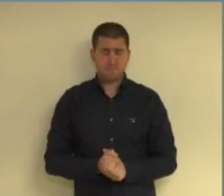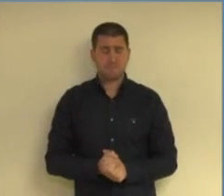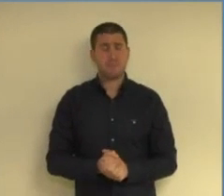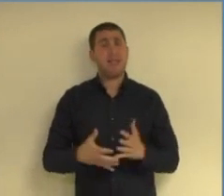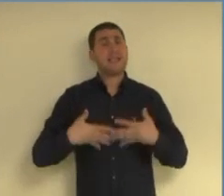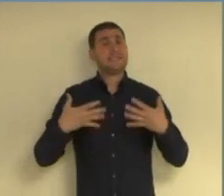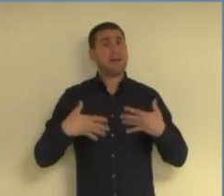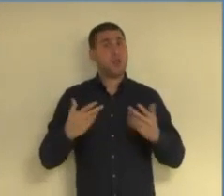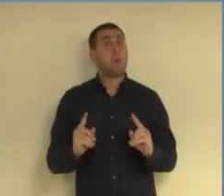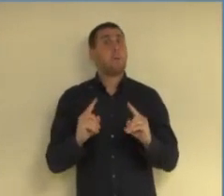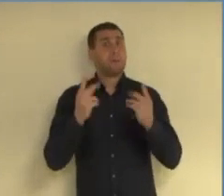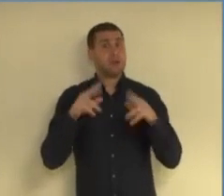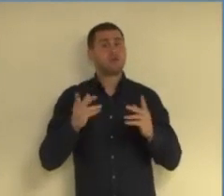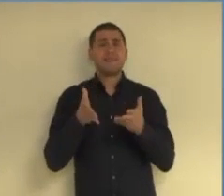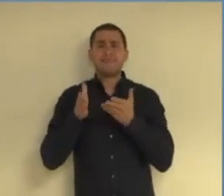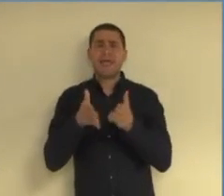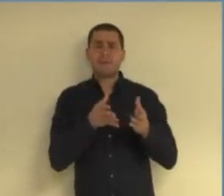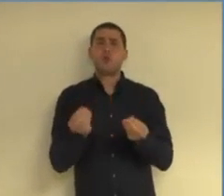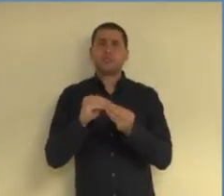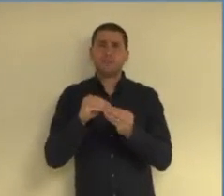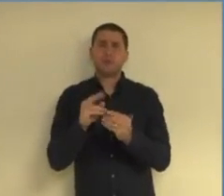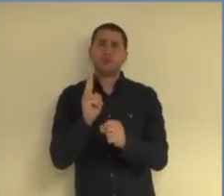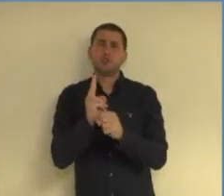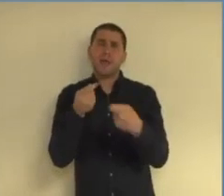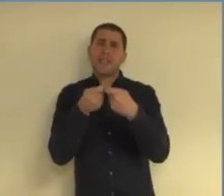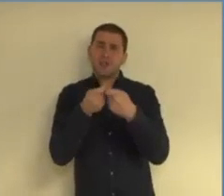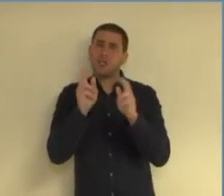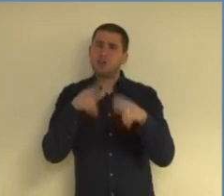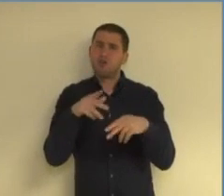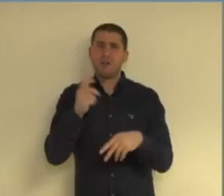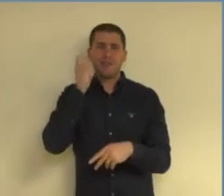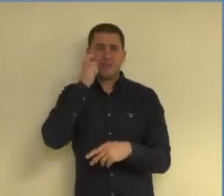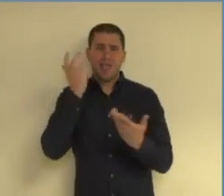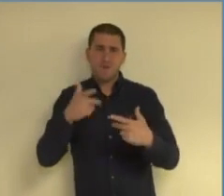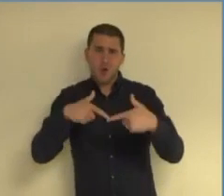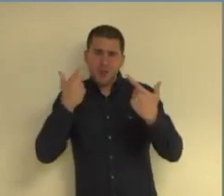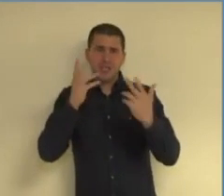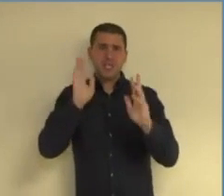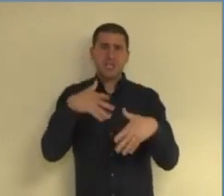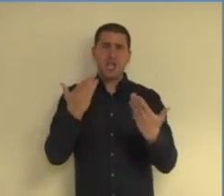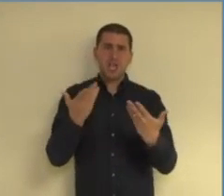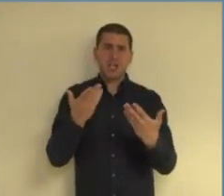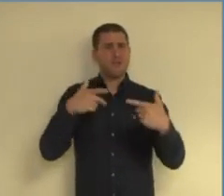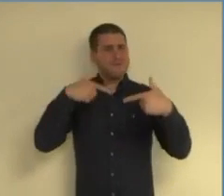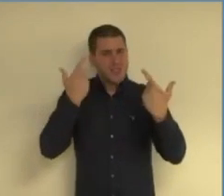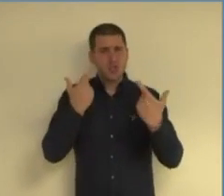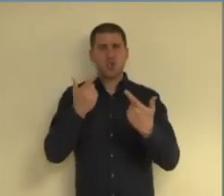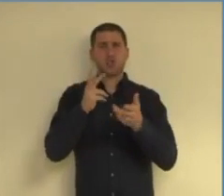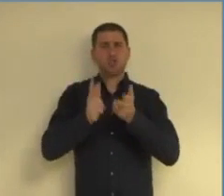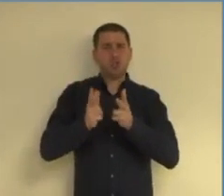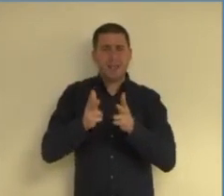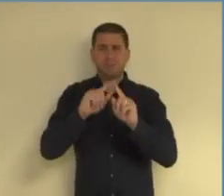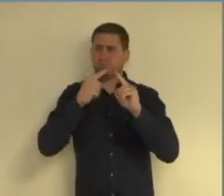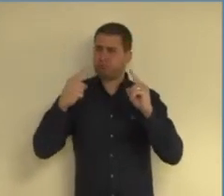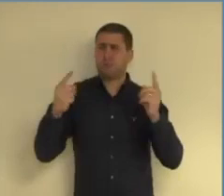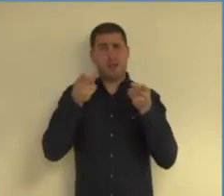לשמחתנו בכל זאת יש לנו היום דרכים אחרות לשמור על קשר יש לנו את הטלפון ויש לנו את שיחות הווידאו והצ'אטים